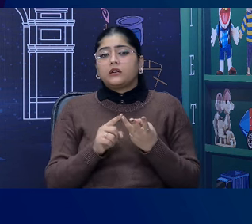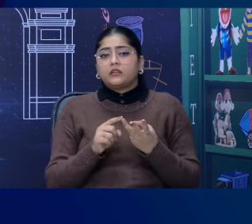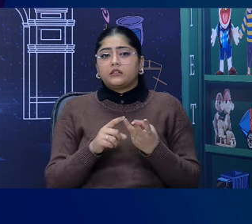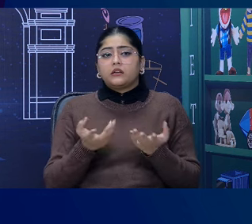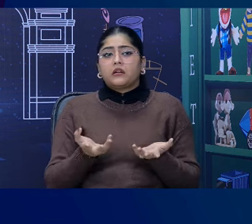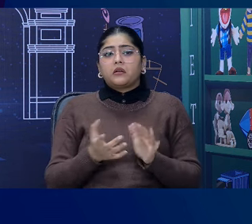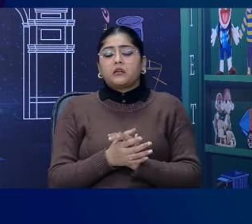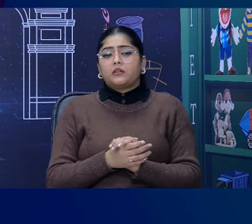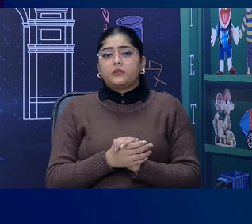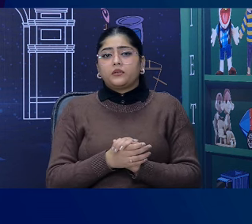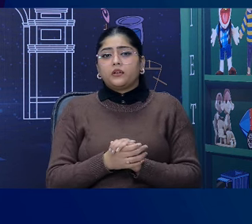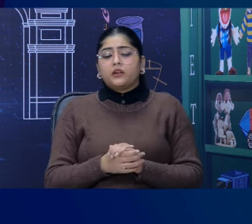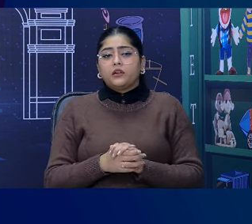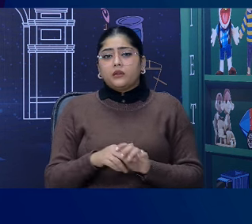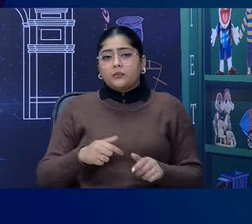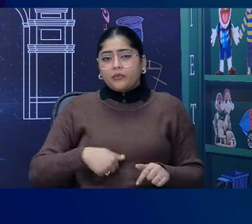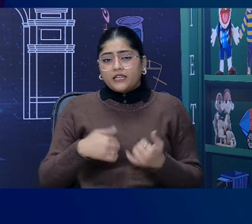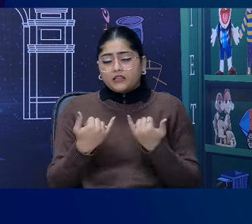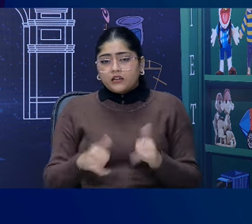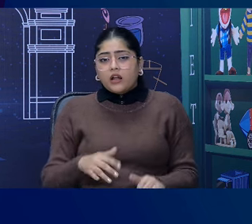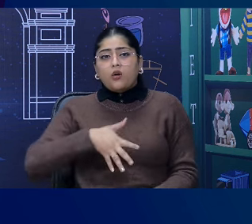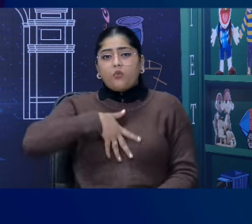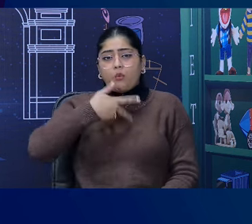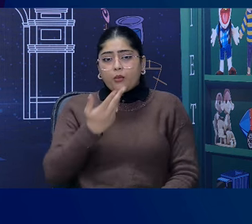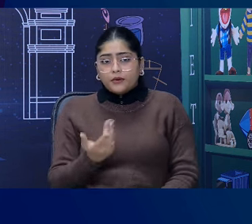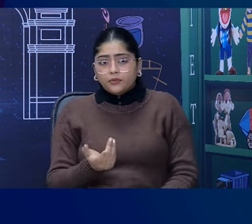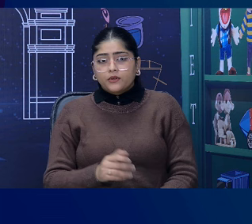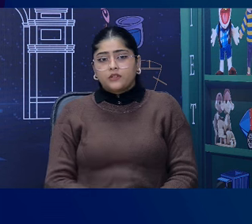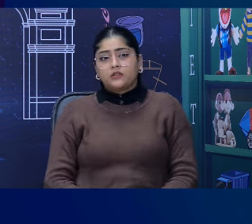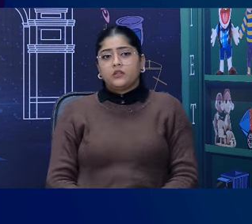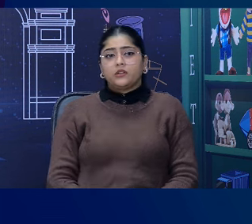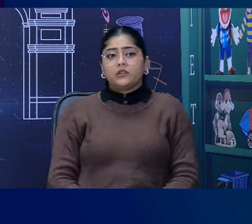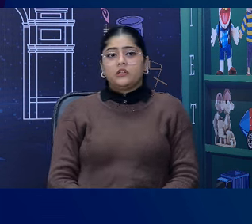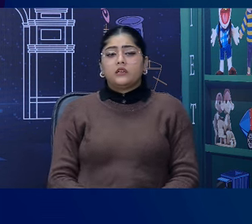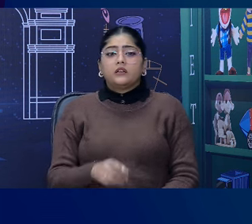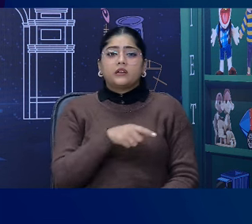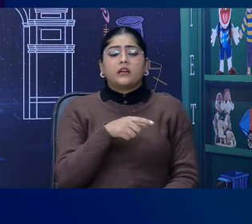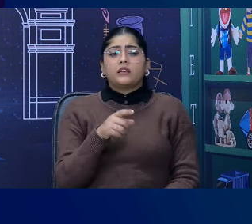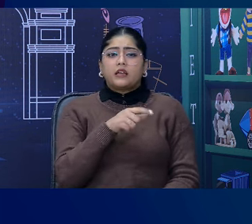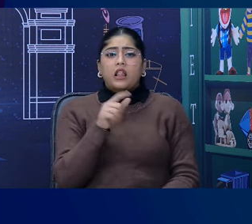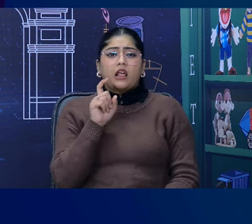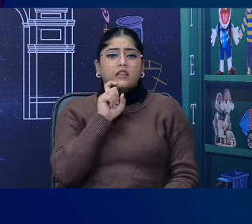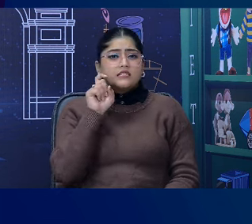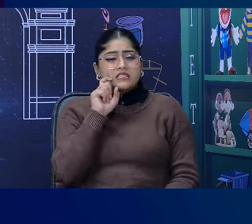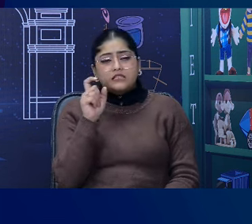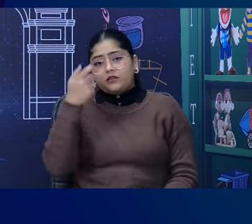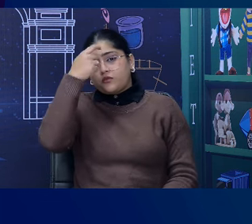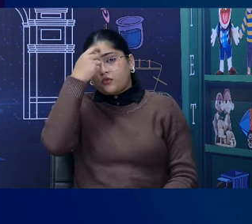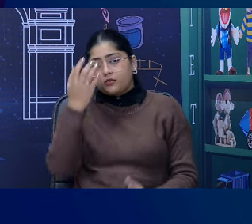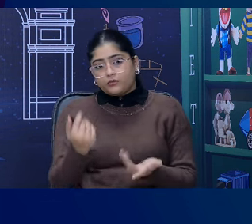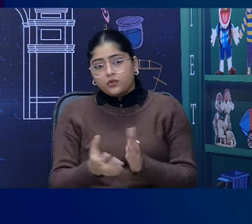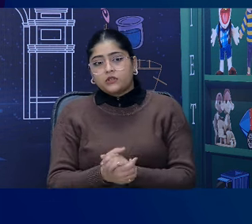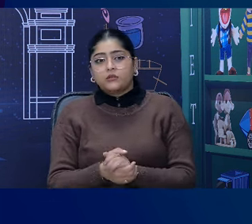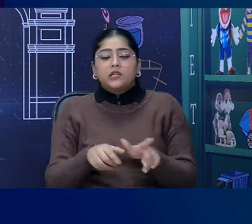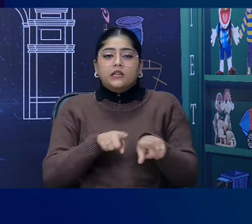रहेगा वोमिटिंग करेंगे बच्चे लॉस ऑफ सेक्सुअल ड्राइव यह तो एडल्ट्स में रहता है हेडेक्स है बिना किसी कारण के हम बोल रहे हैं हमारे सिर में दर्द